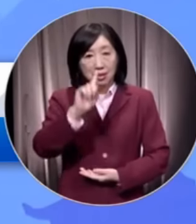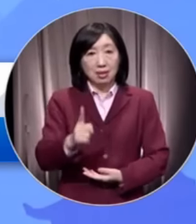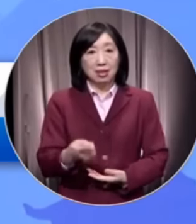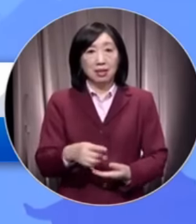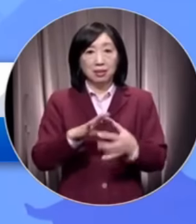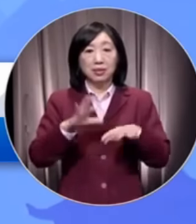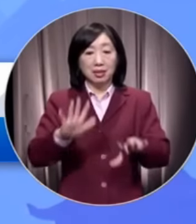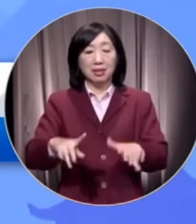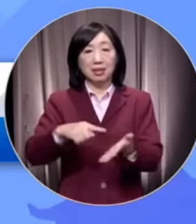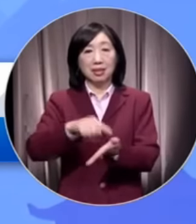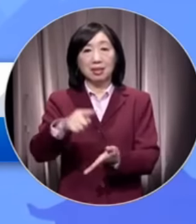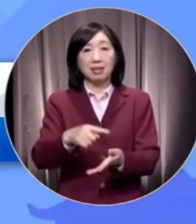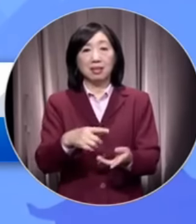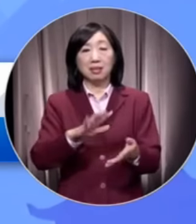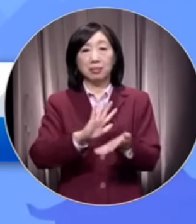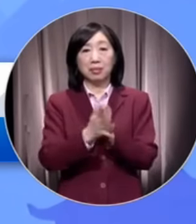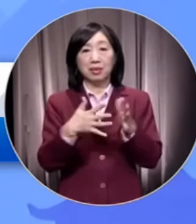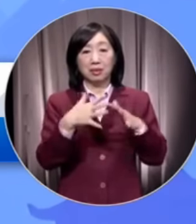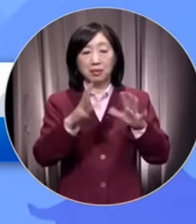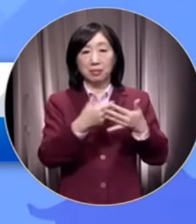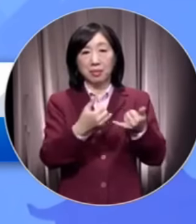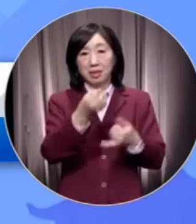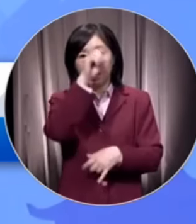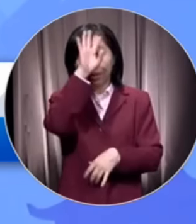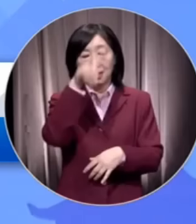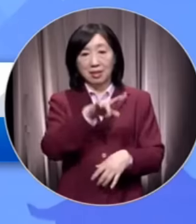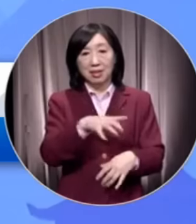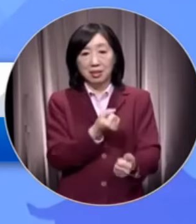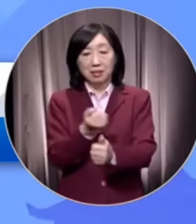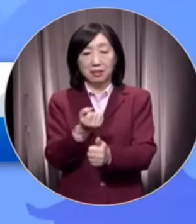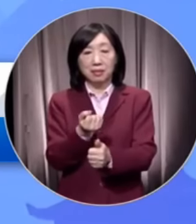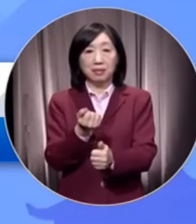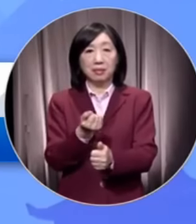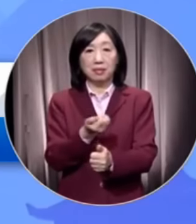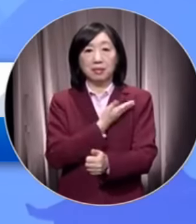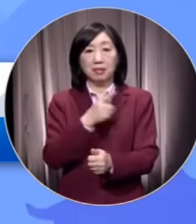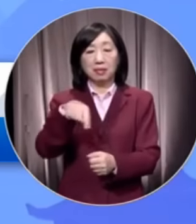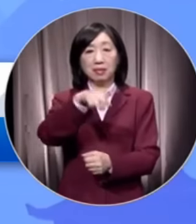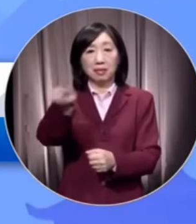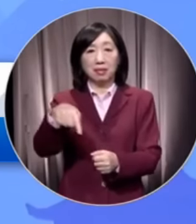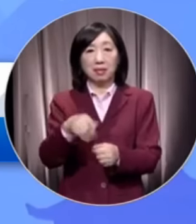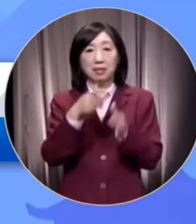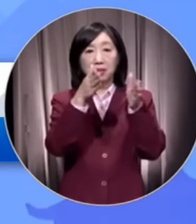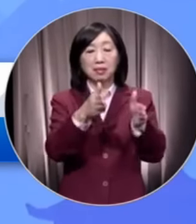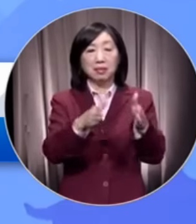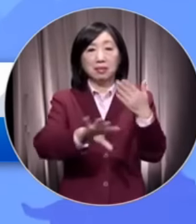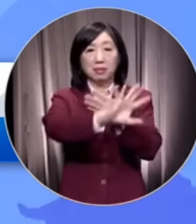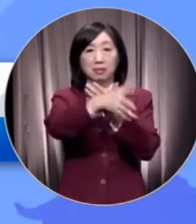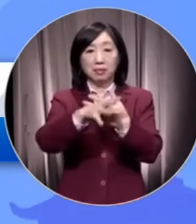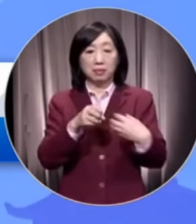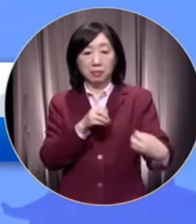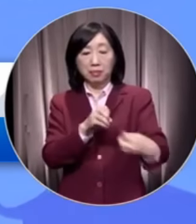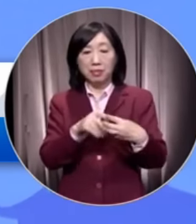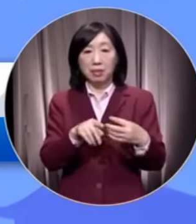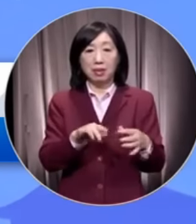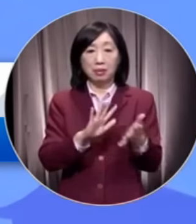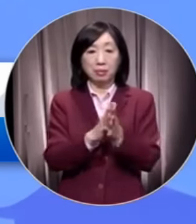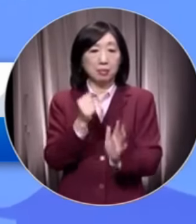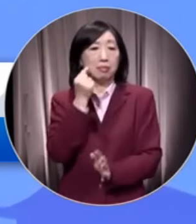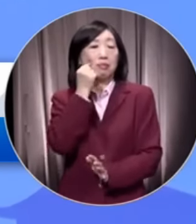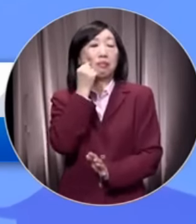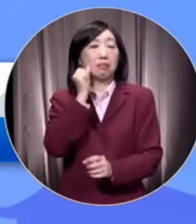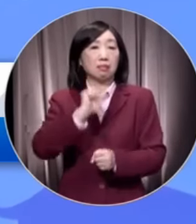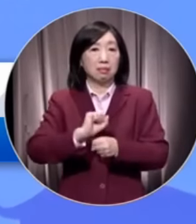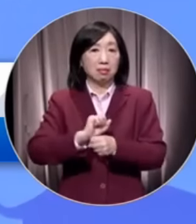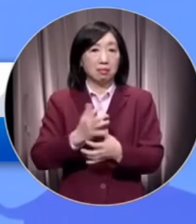一次的选举里来操作这个议题，造成我们将来面对国际谈判上面的这种困难。所